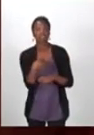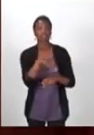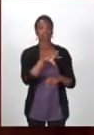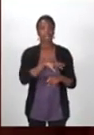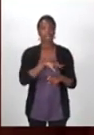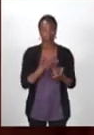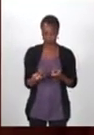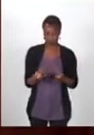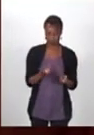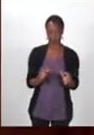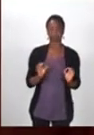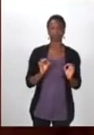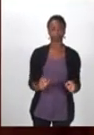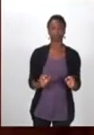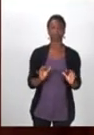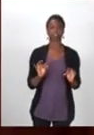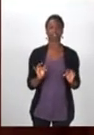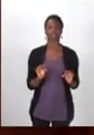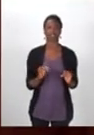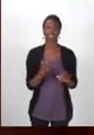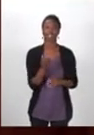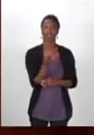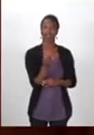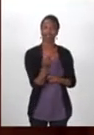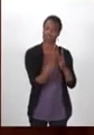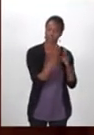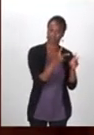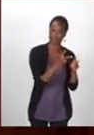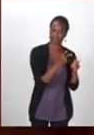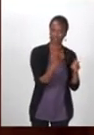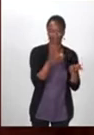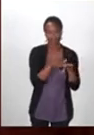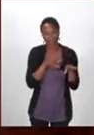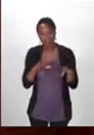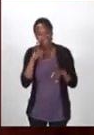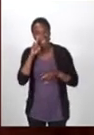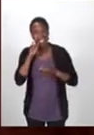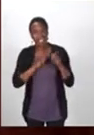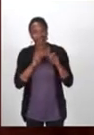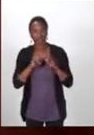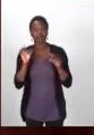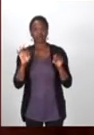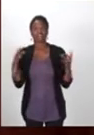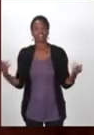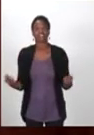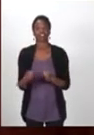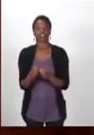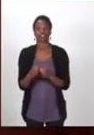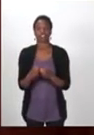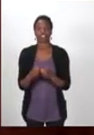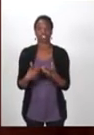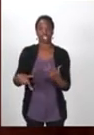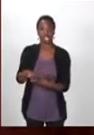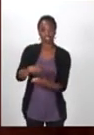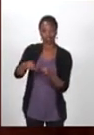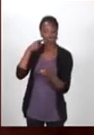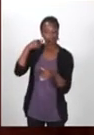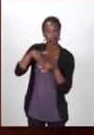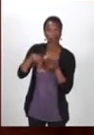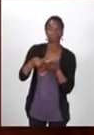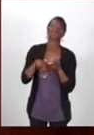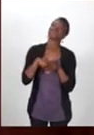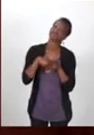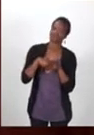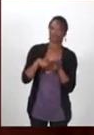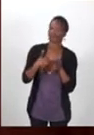gestion saine des finances de notre ville, mais aussi la vigilance face au choc économique des mois à venir et face à un